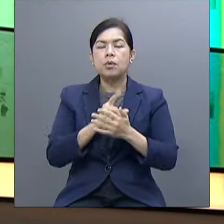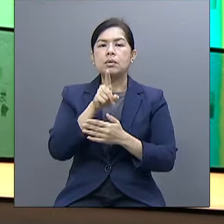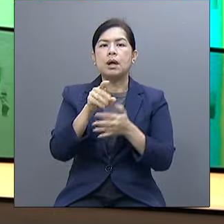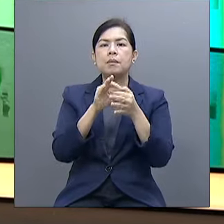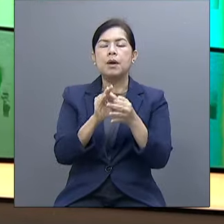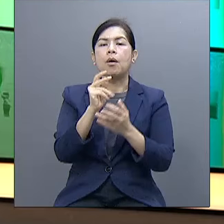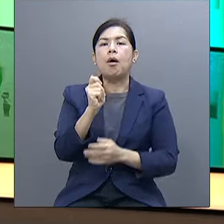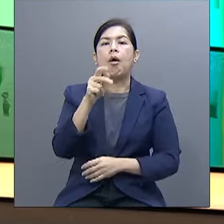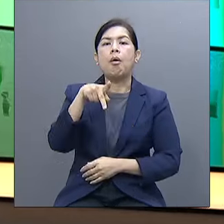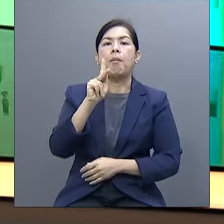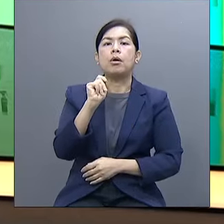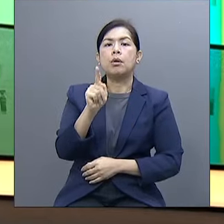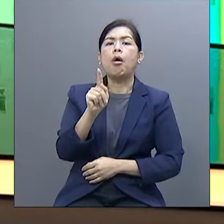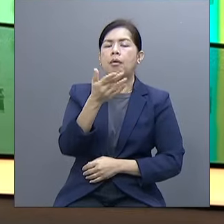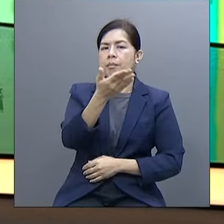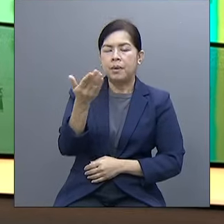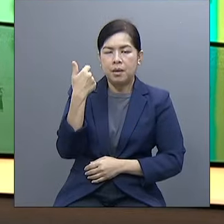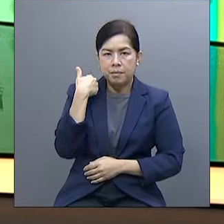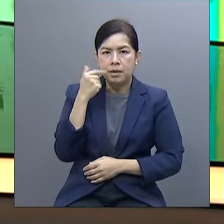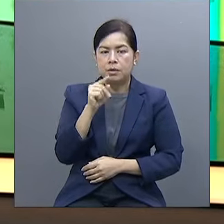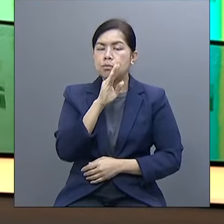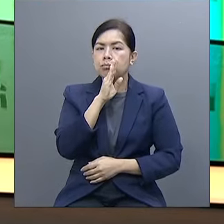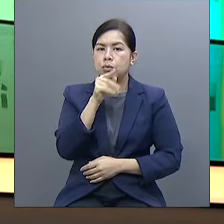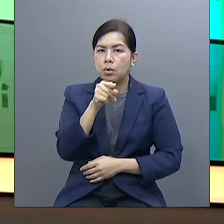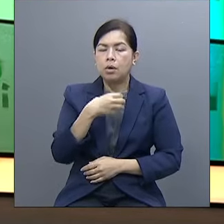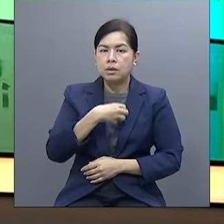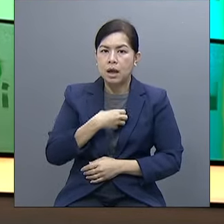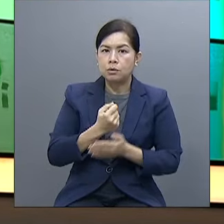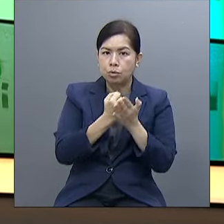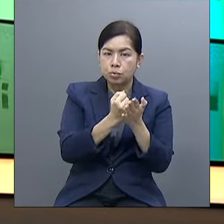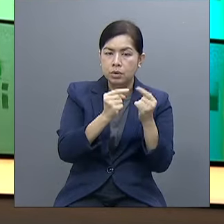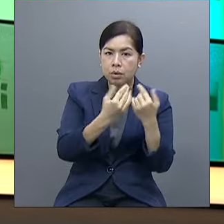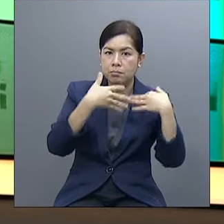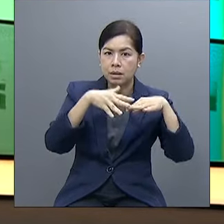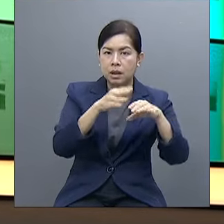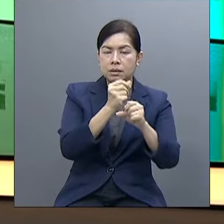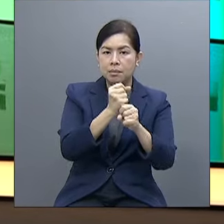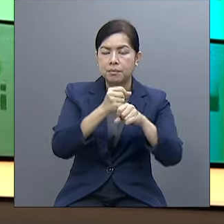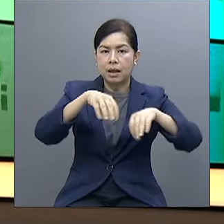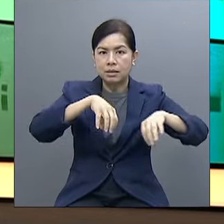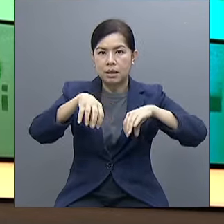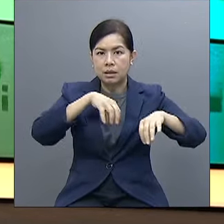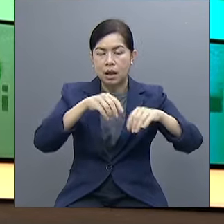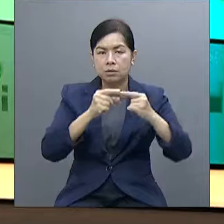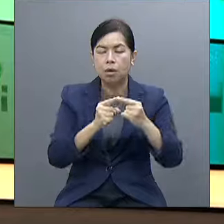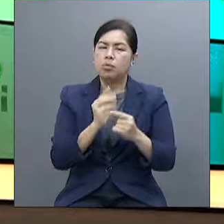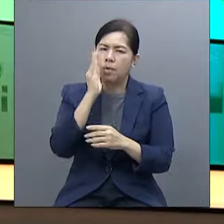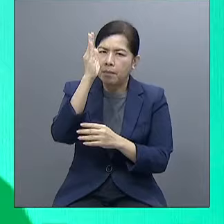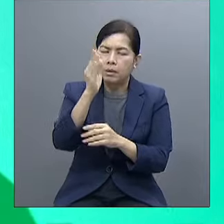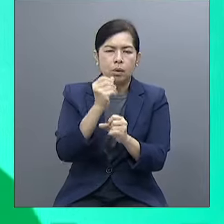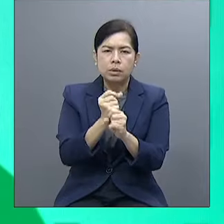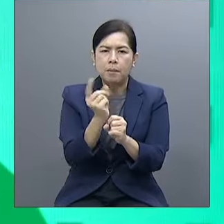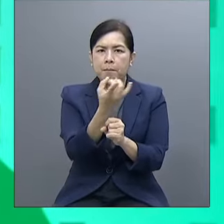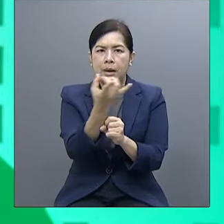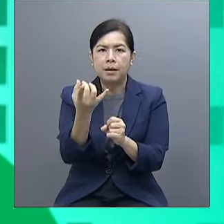นะคะอบต.เองก็ตามถ้าเกิดว่าจะเข้ามามีส่วนในการที่ช่วยบริหารจัดการคิดว่าหลังจากนี้เราต้องทำอะไรยังไงบ้างคะ